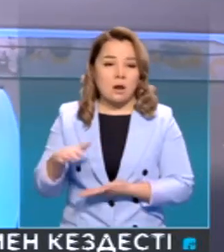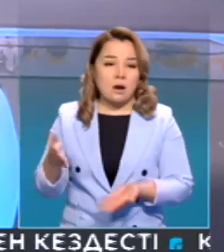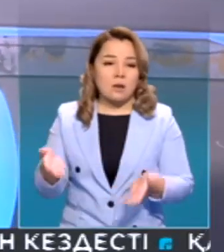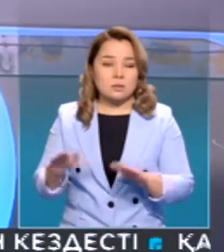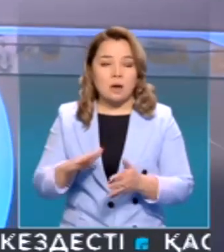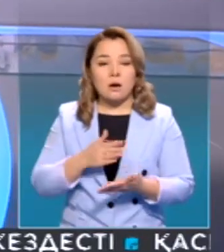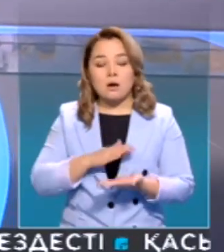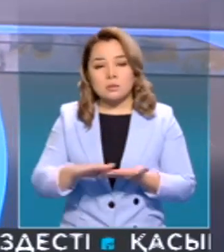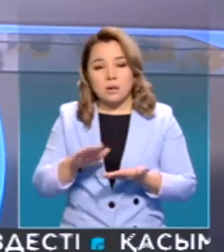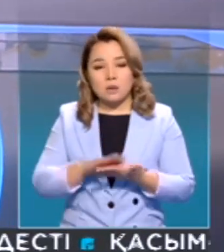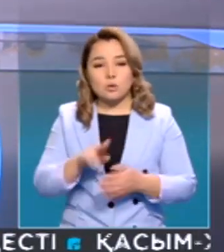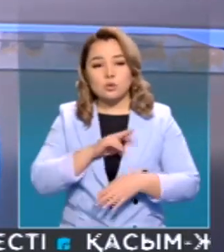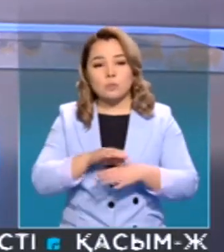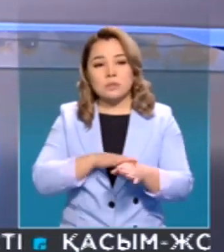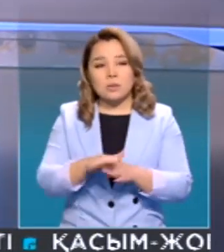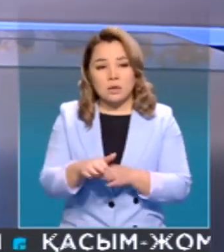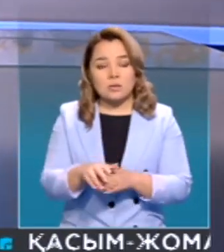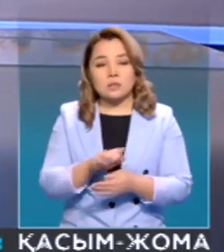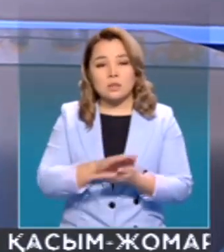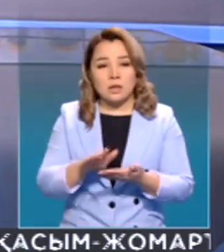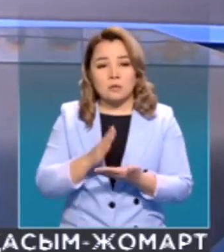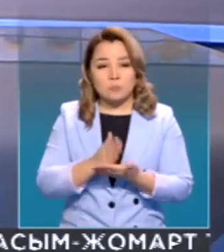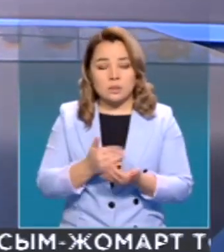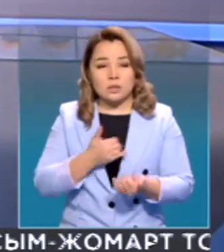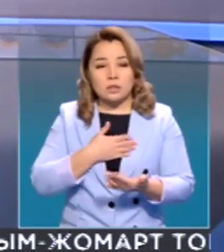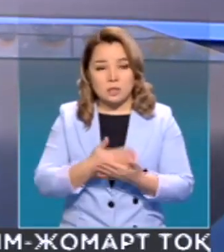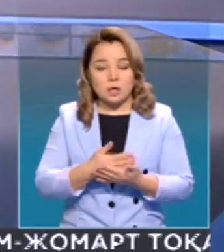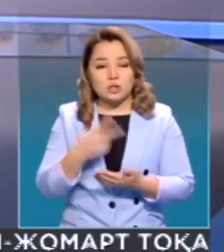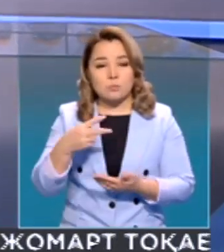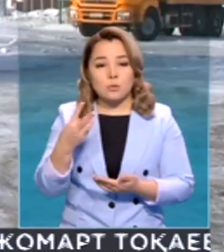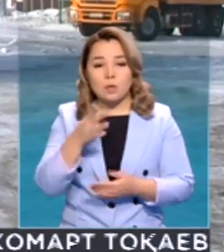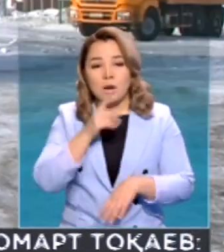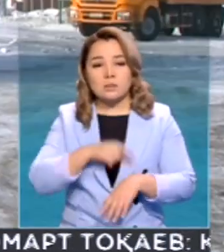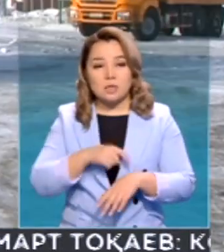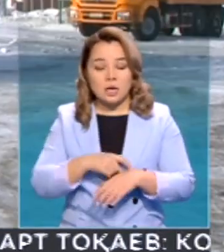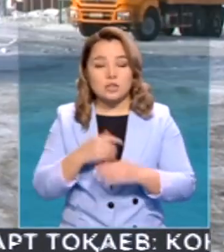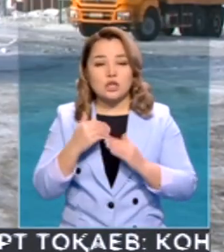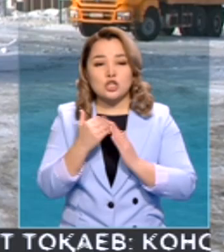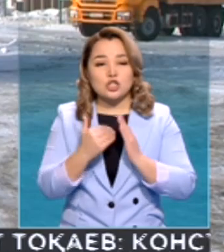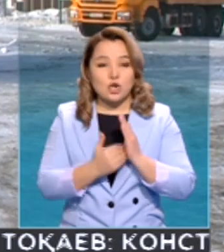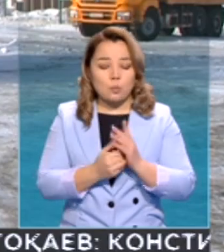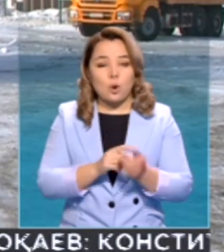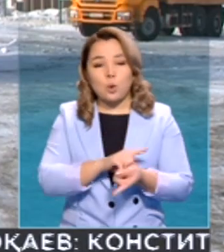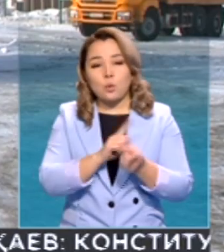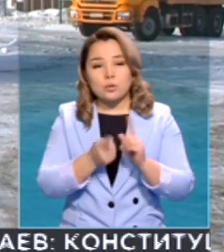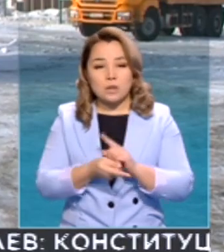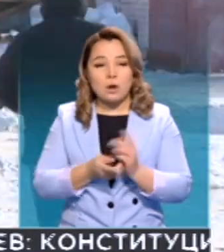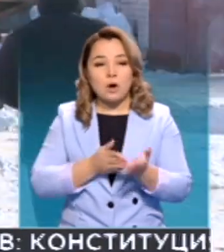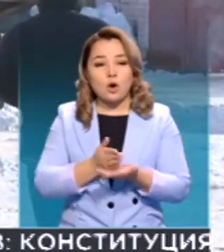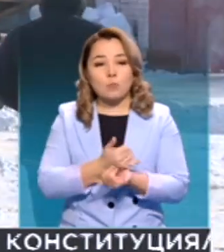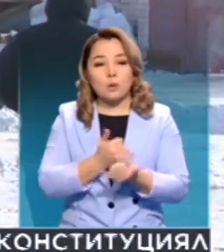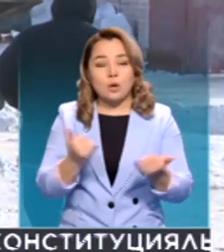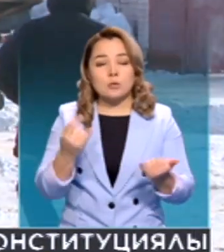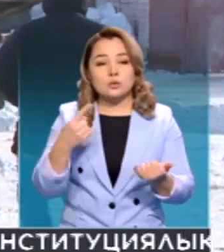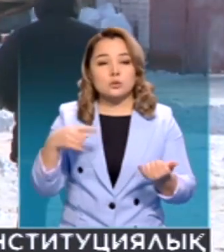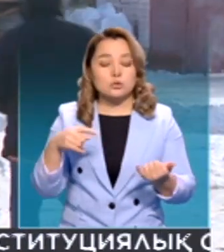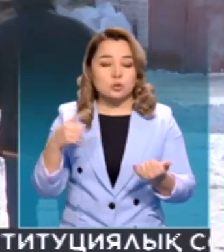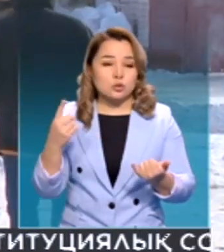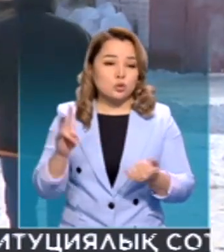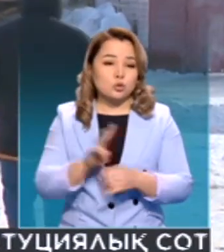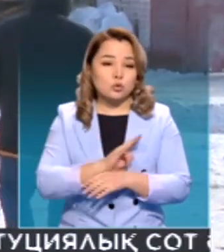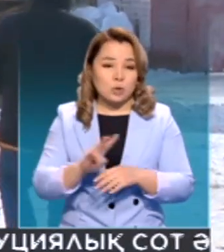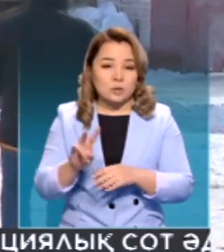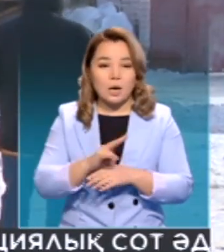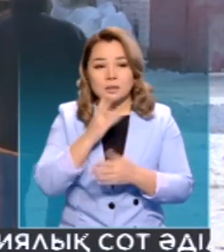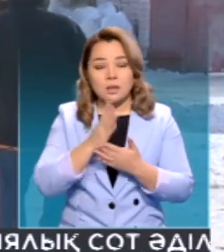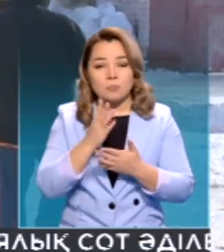қар тазалау жұмыстары қызу жүріп жатыр. 24 сағаттық жұмыс режиміне көшкен коммуналдық қызмет өкілдері өткен түннен бері 37 мың